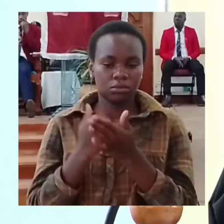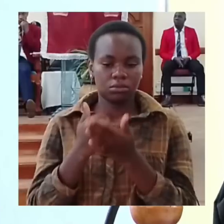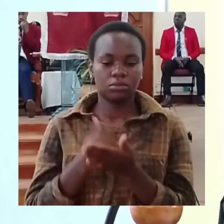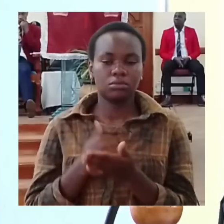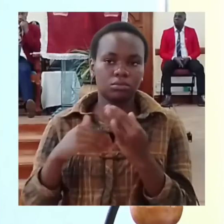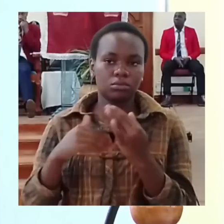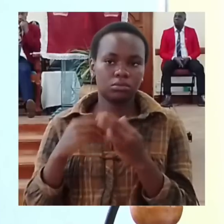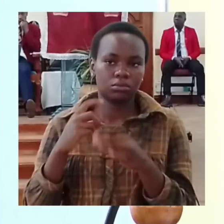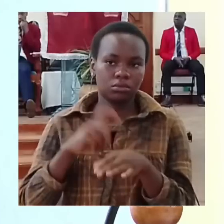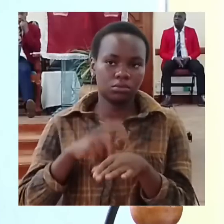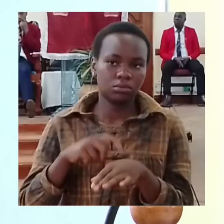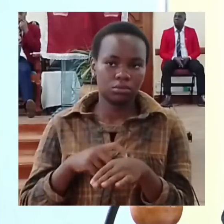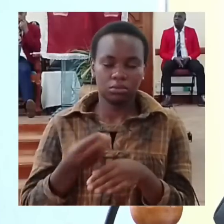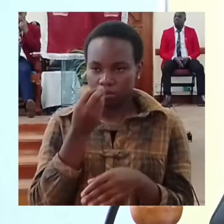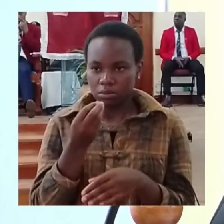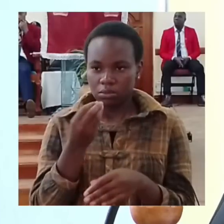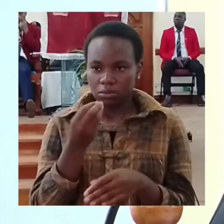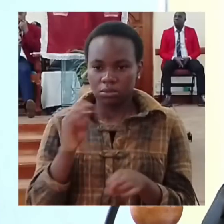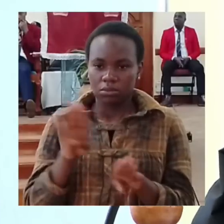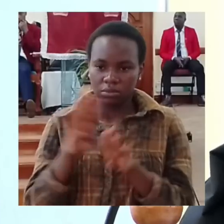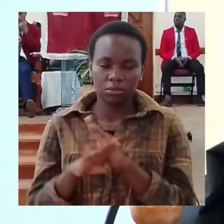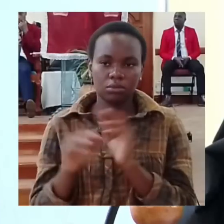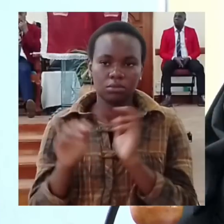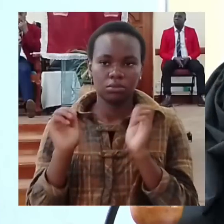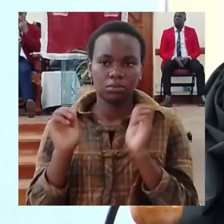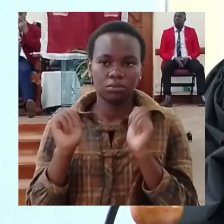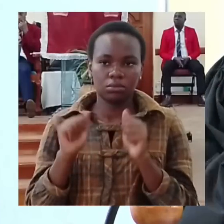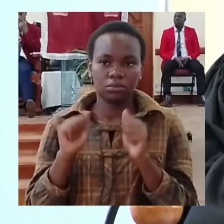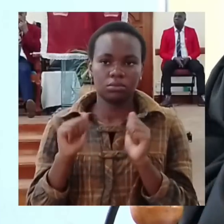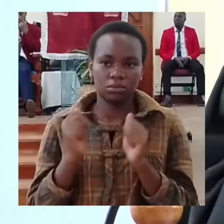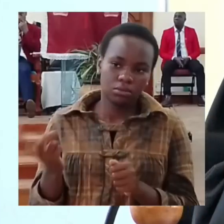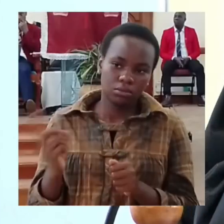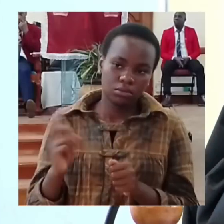ona kũrĩa irio iria rĩaga. He acknowledges it is God.